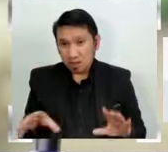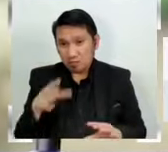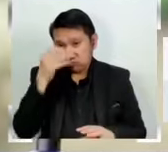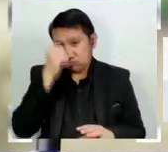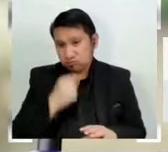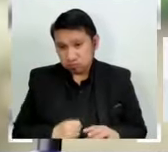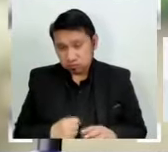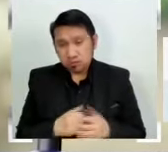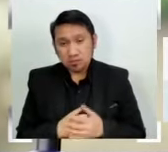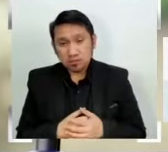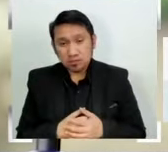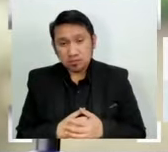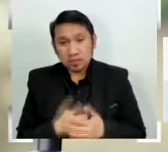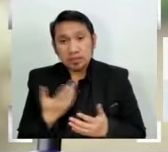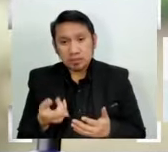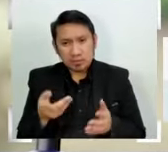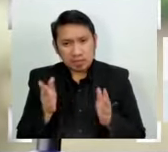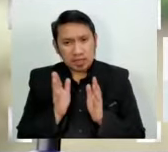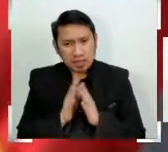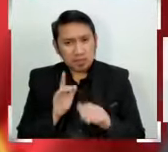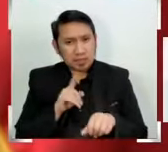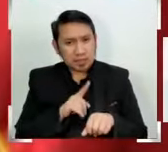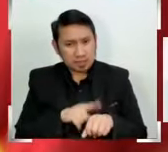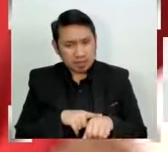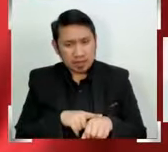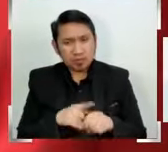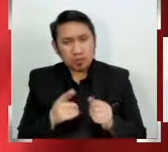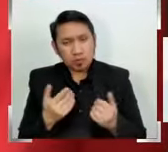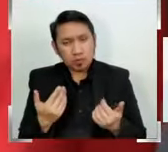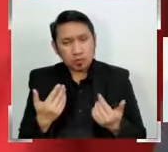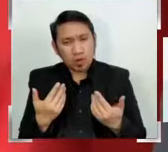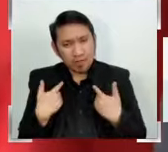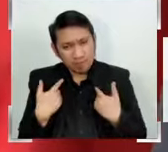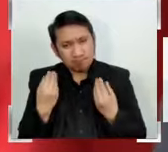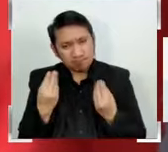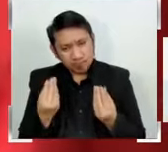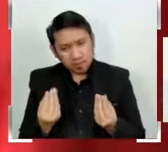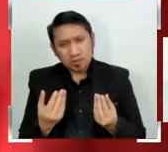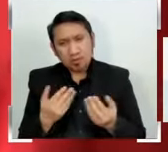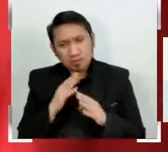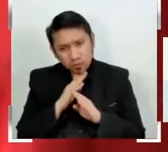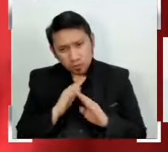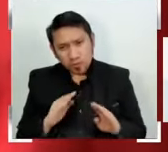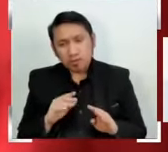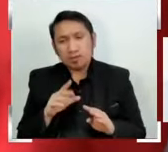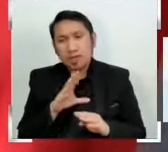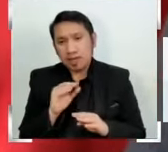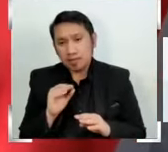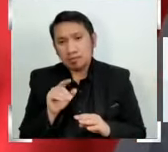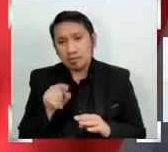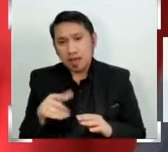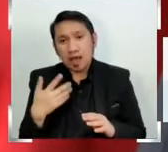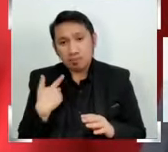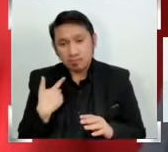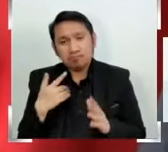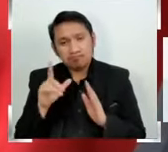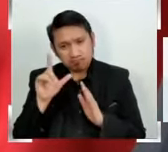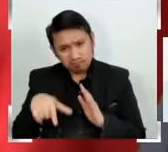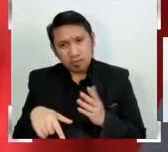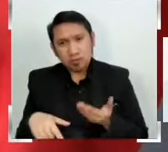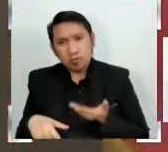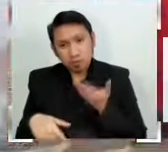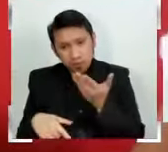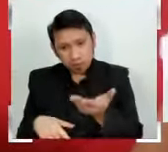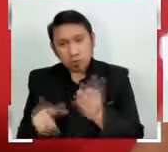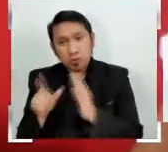stroke. Humiling siya ng panahon para makapagluksa at sinabing sa loob ng ilang araw ay maglalabas ng pahayag ang kanyang abogado kaugnay